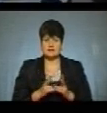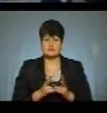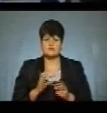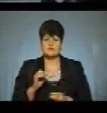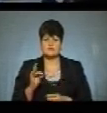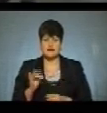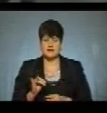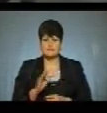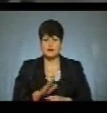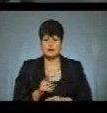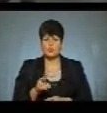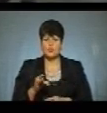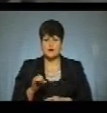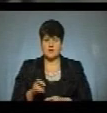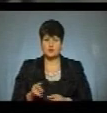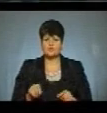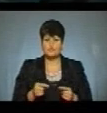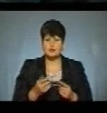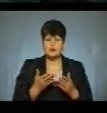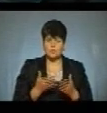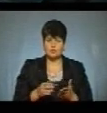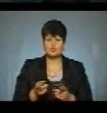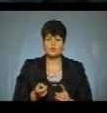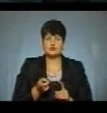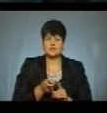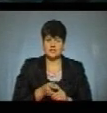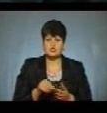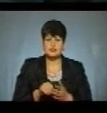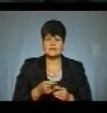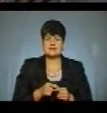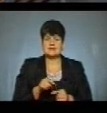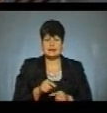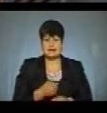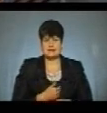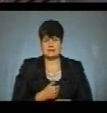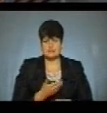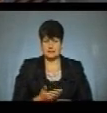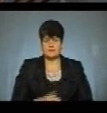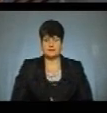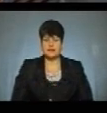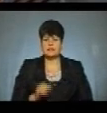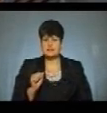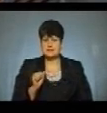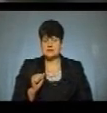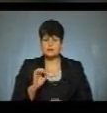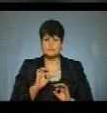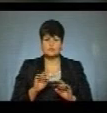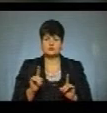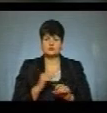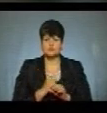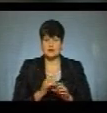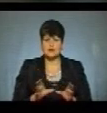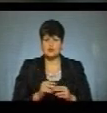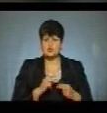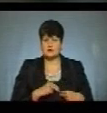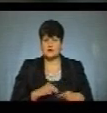Віктора Гурняка, до створення якого і долучилися члени цієї ініціативи. Анастасія Джула розповіла, що зробила з колегами для